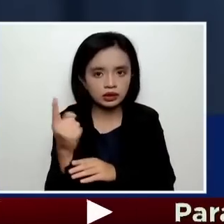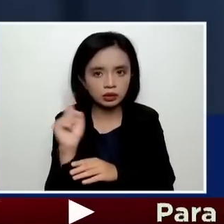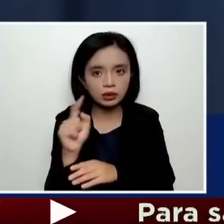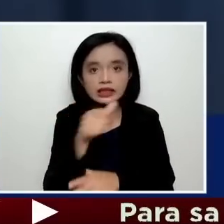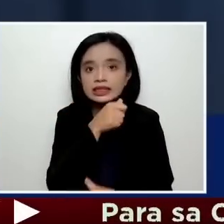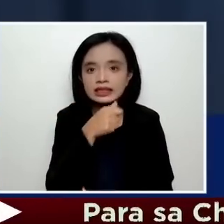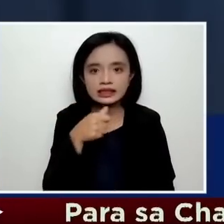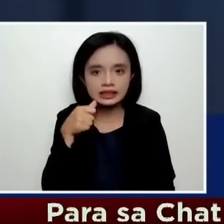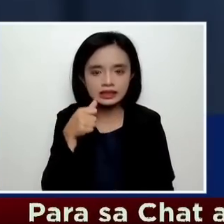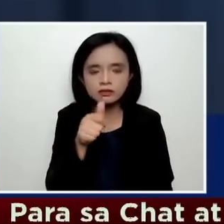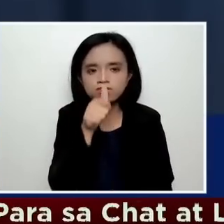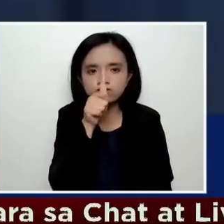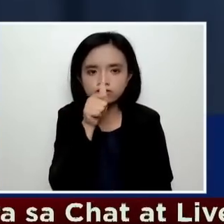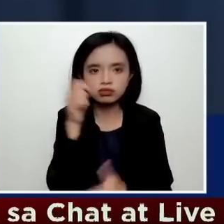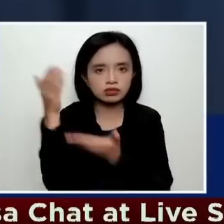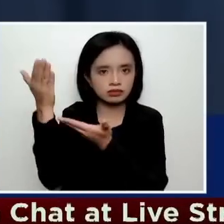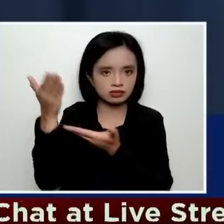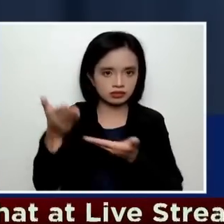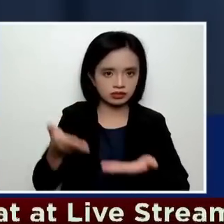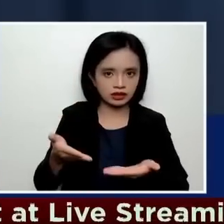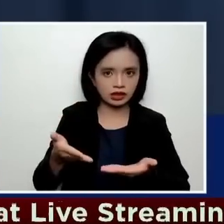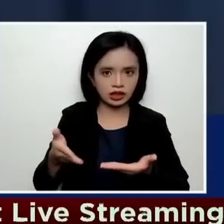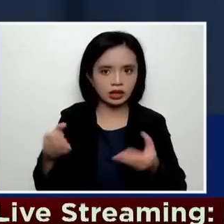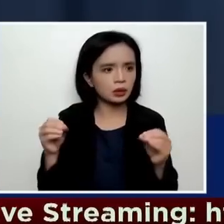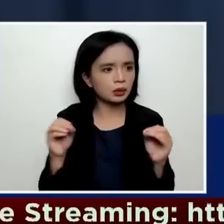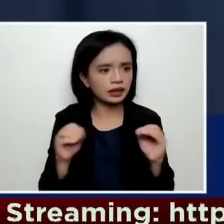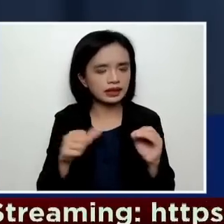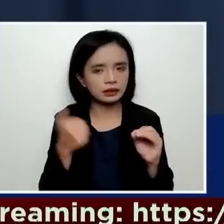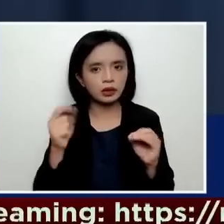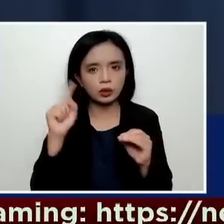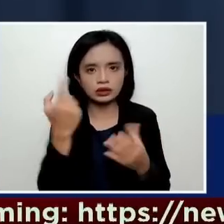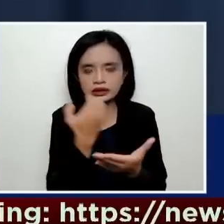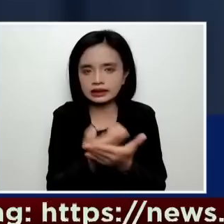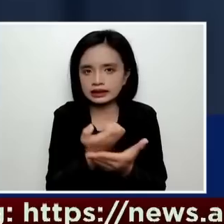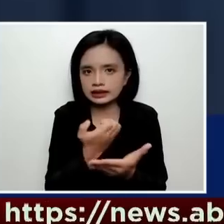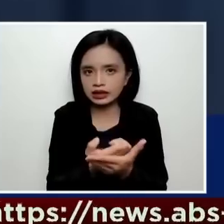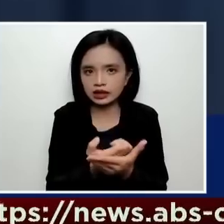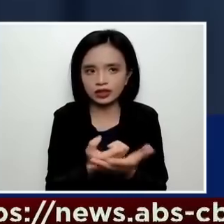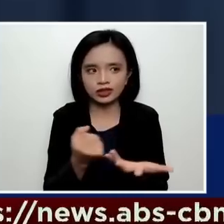agricultural smuggling. Nothing less than economic sabotage.